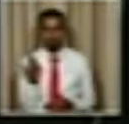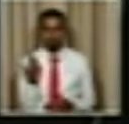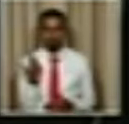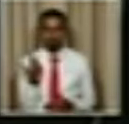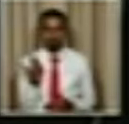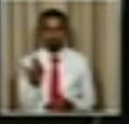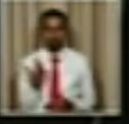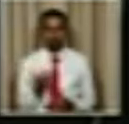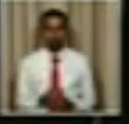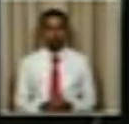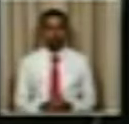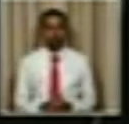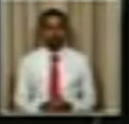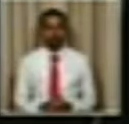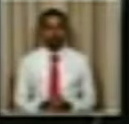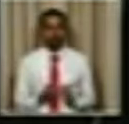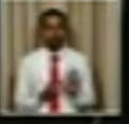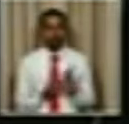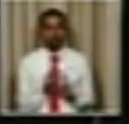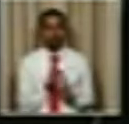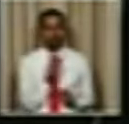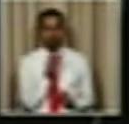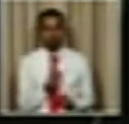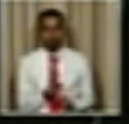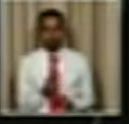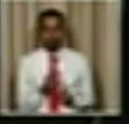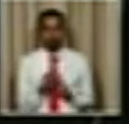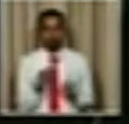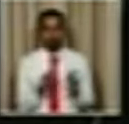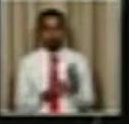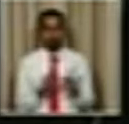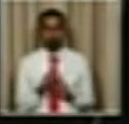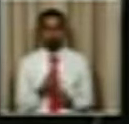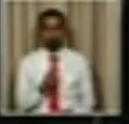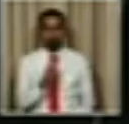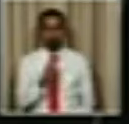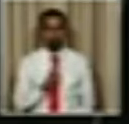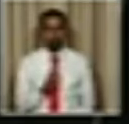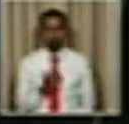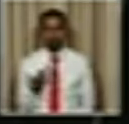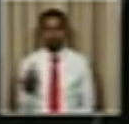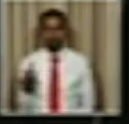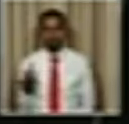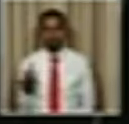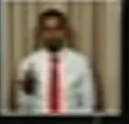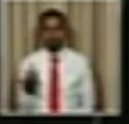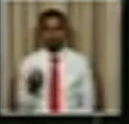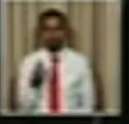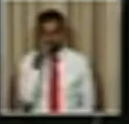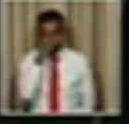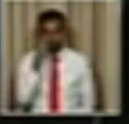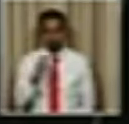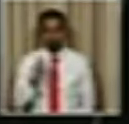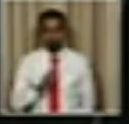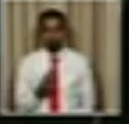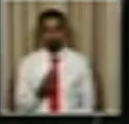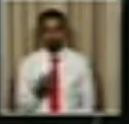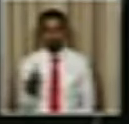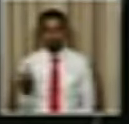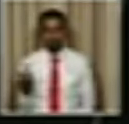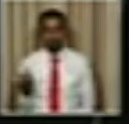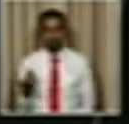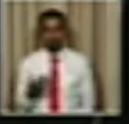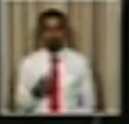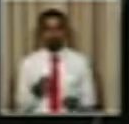කියලා. අමතිවරු සහ මන්ත්‍රීවරු පඩි ගන්නෙ නැහැ. පඩි ඕනෙත් නැහනේ. අපිට